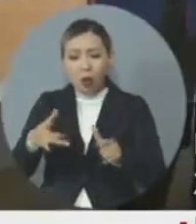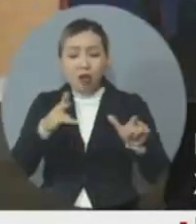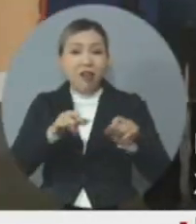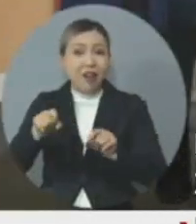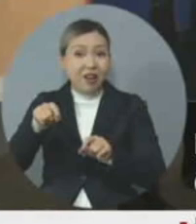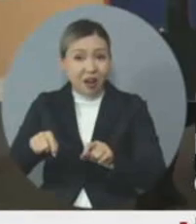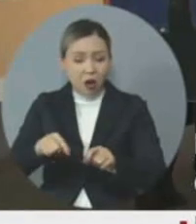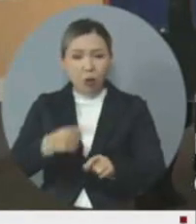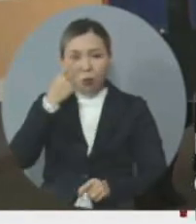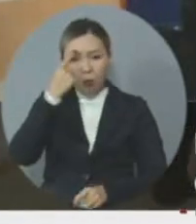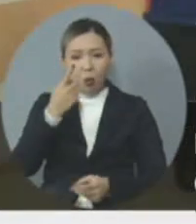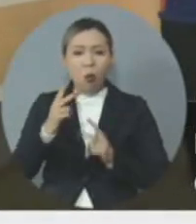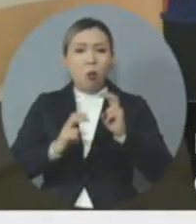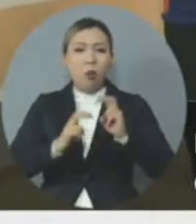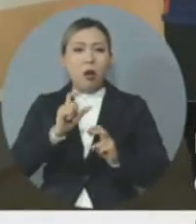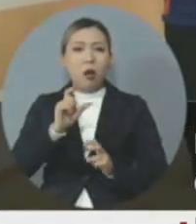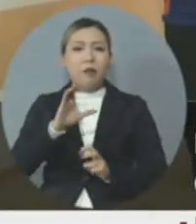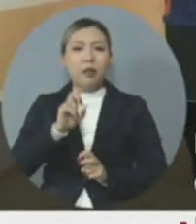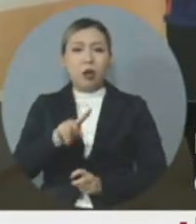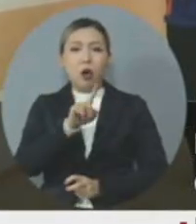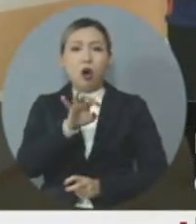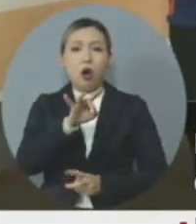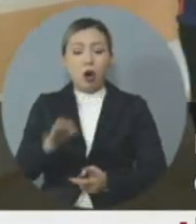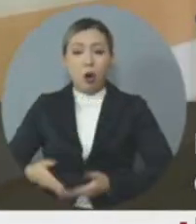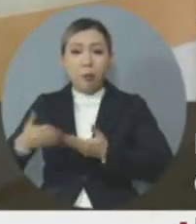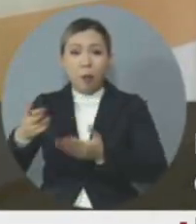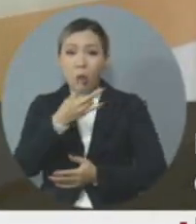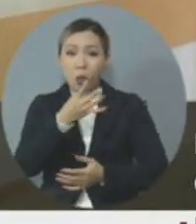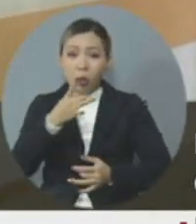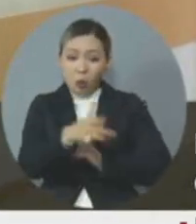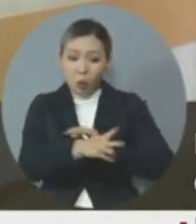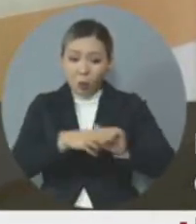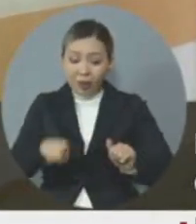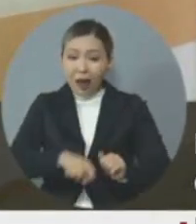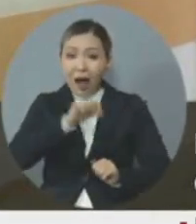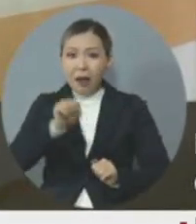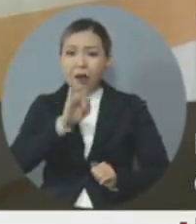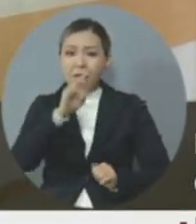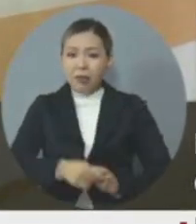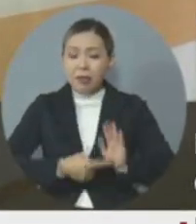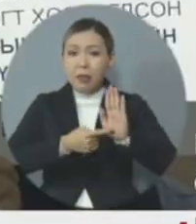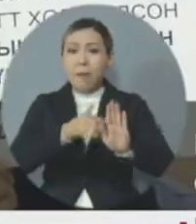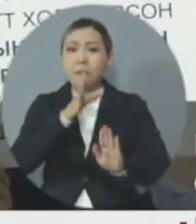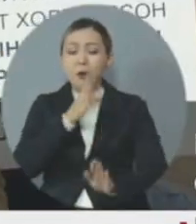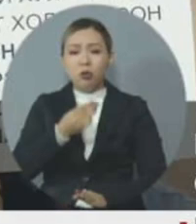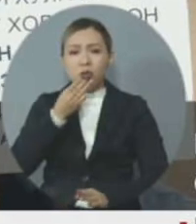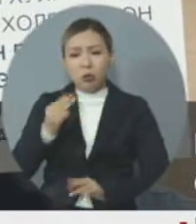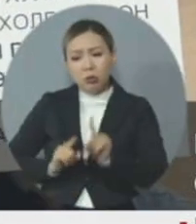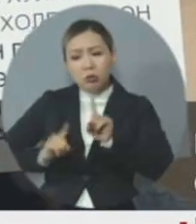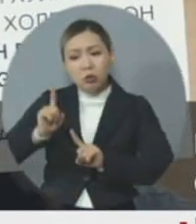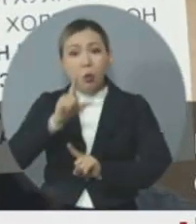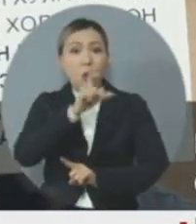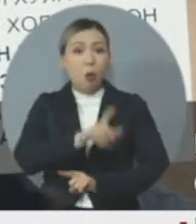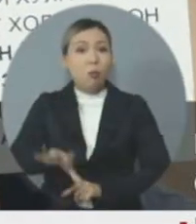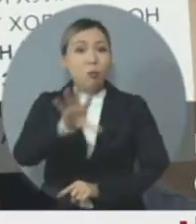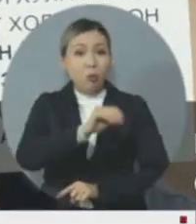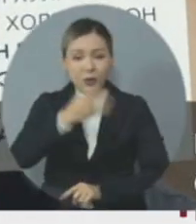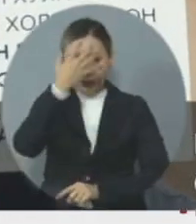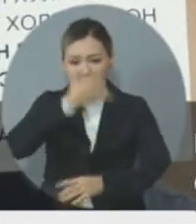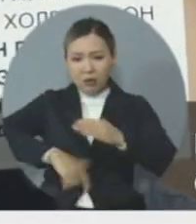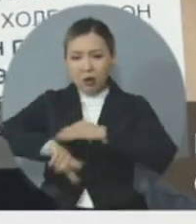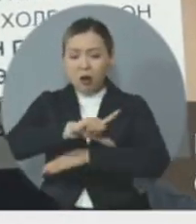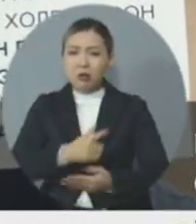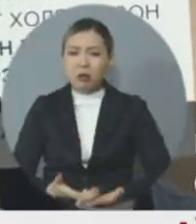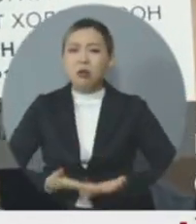эвлэлийн холбоонд хүргүүлсэн байна. Монголын үйлдвэрчний эвлэлийн холбооноос нүүрсний хулгай асуудлыг ил болгохоор шударгаар тэмцэж байгаа ард иргэд болон засгийн газрыг дэмжиж